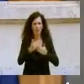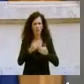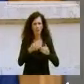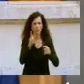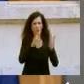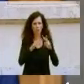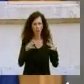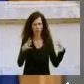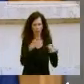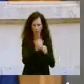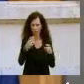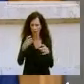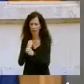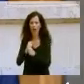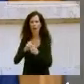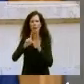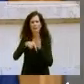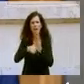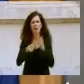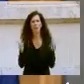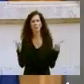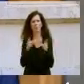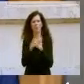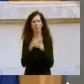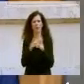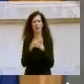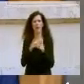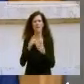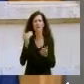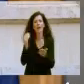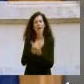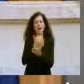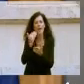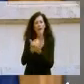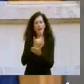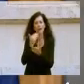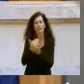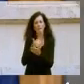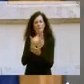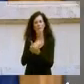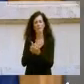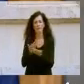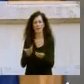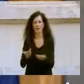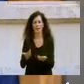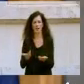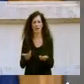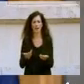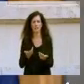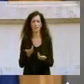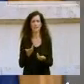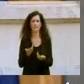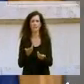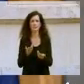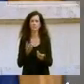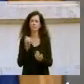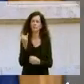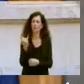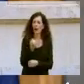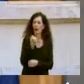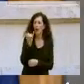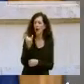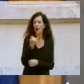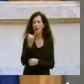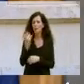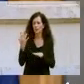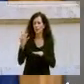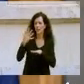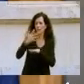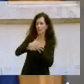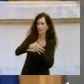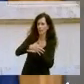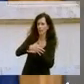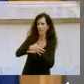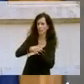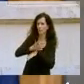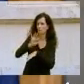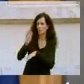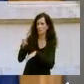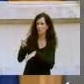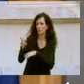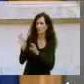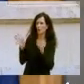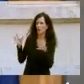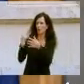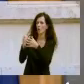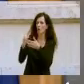dobbiamo evitare che ci possa essere come dire maggior facilità di infiltrazioni per quanto riguarda il